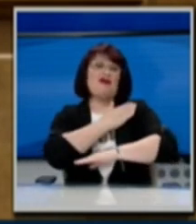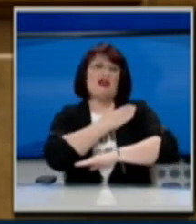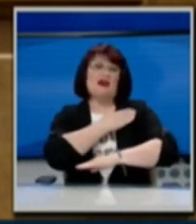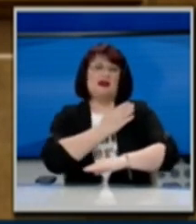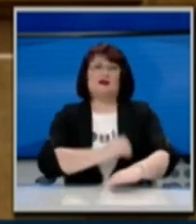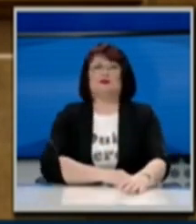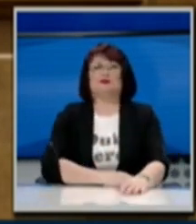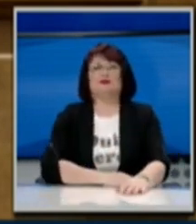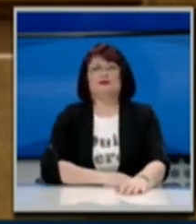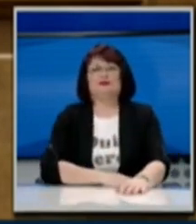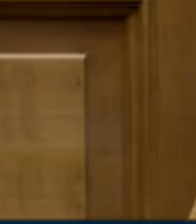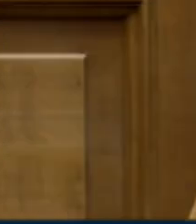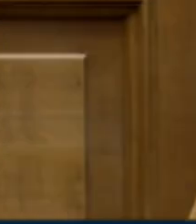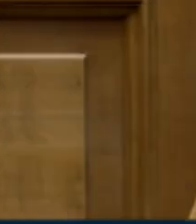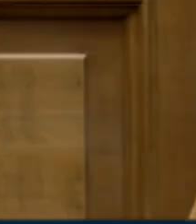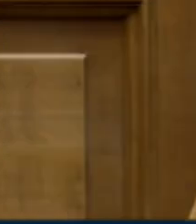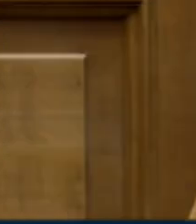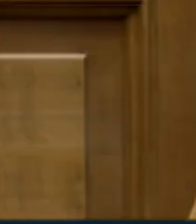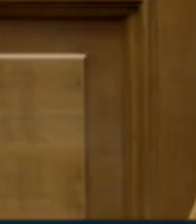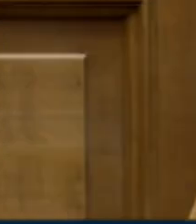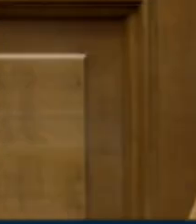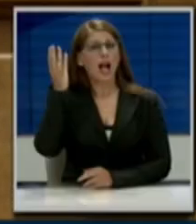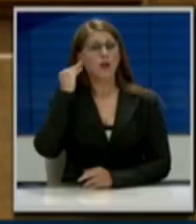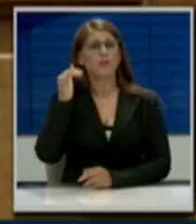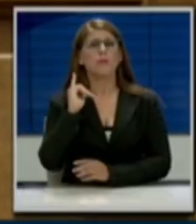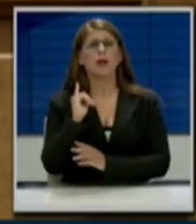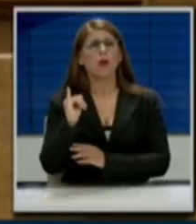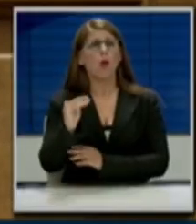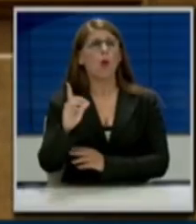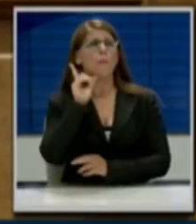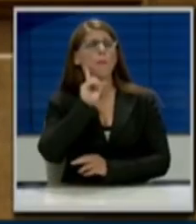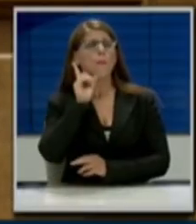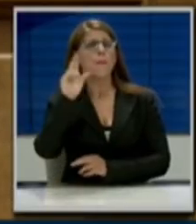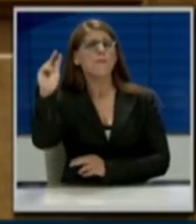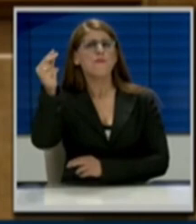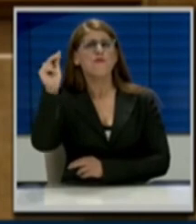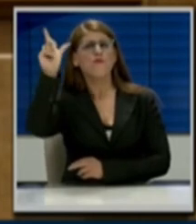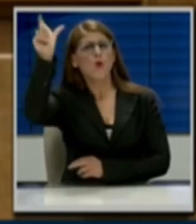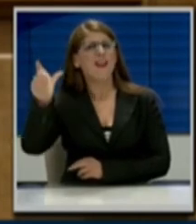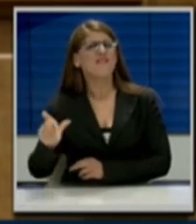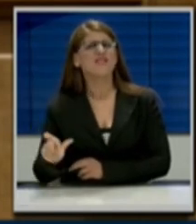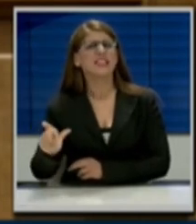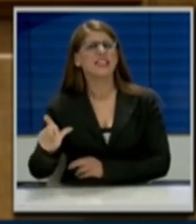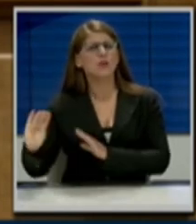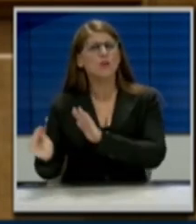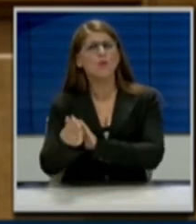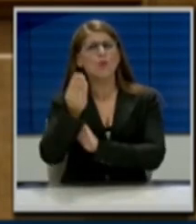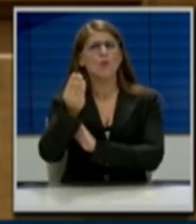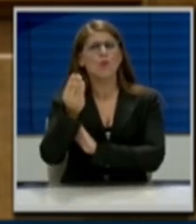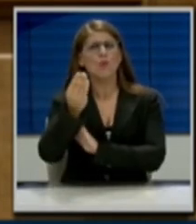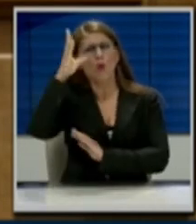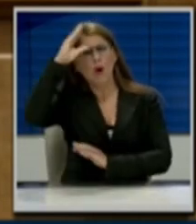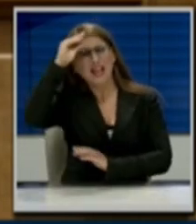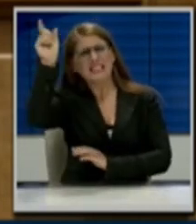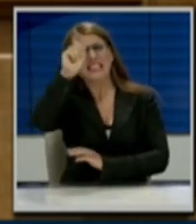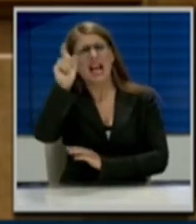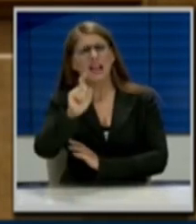Ακούσαμε ακόμη και τη βουλευτή Σερών να λέει ότι δικαιωθήκατε. Αυτό